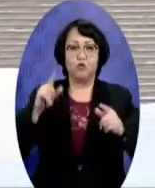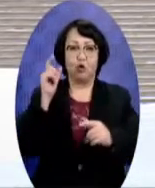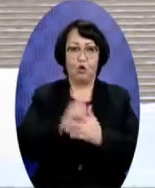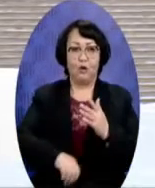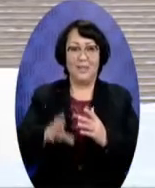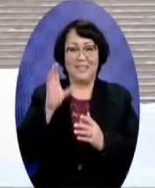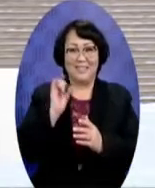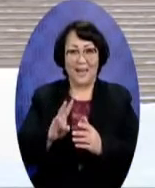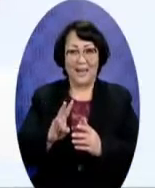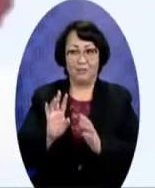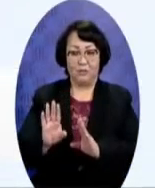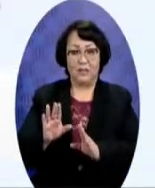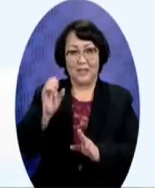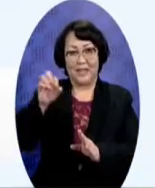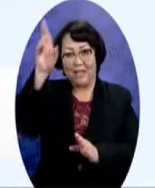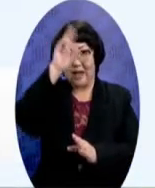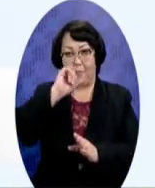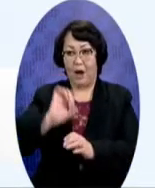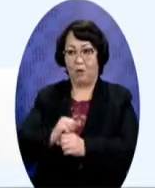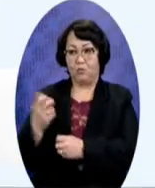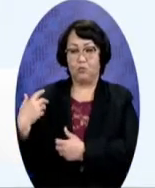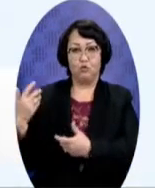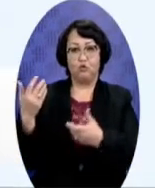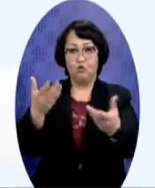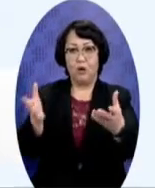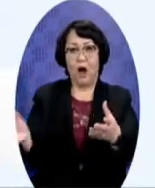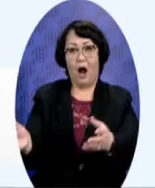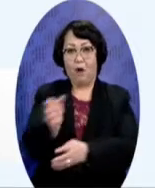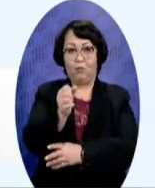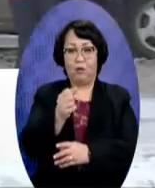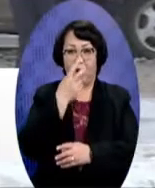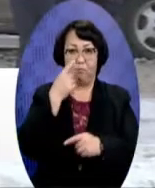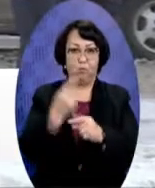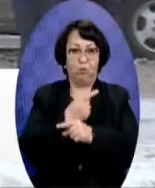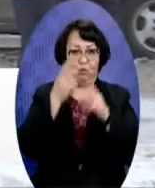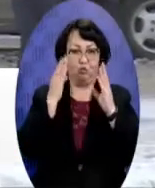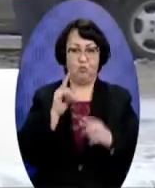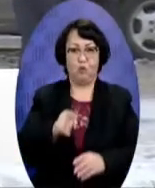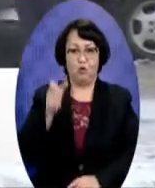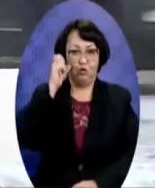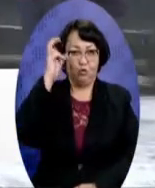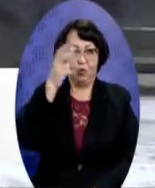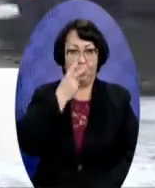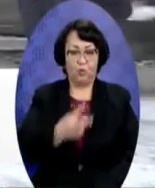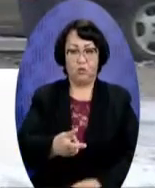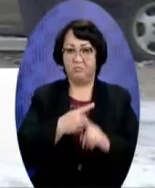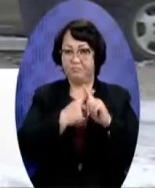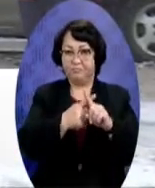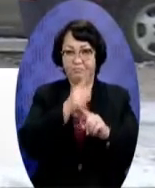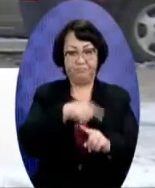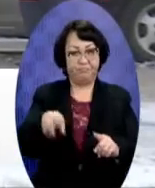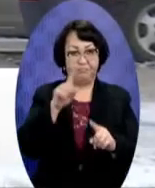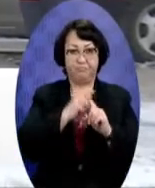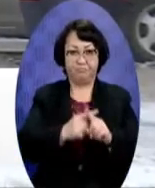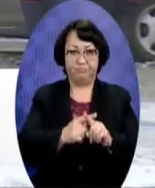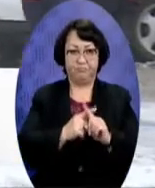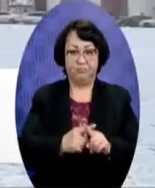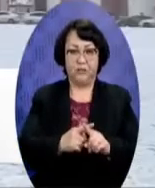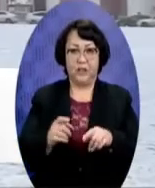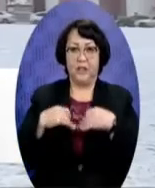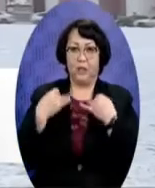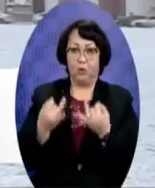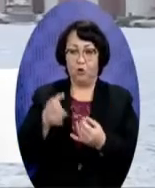санг сангийн яамны мэдэлд оруулахар шийдсэн. За, энэ бол буруу шийдвэр болсон гэж Монгол улсын эрхлэгч үзэж мөн л хориг тавиад байгаа юм. За, улсын